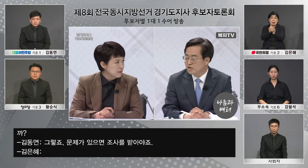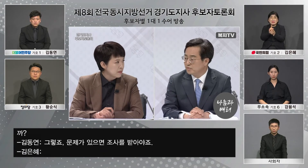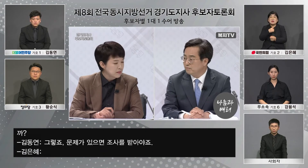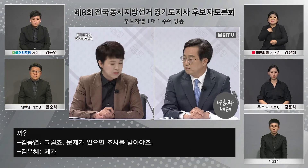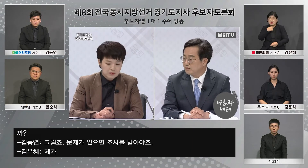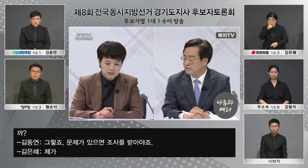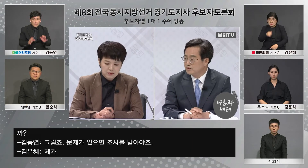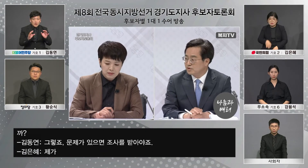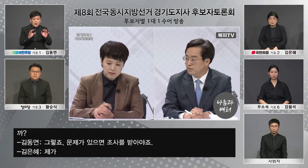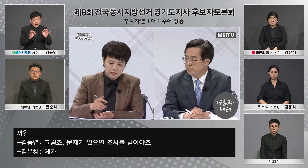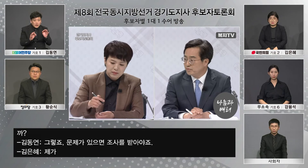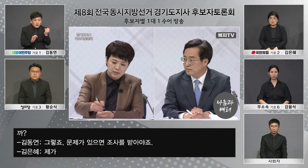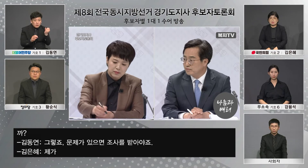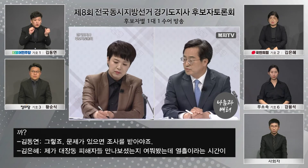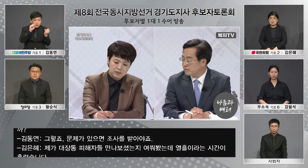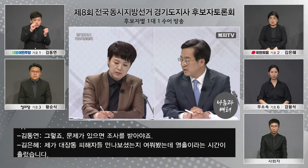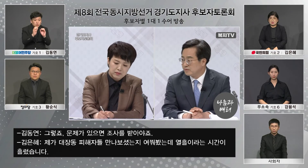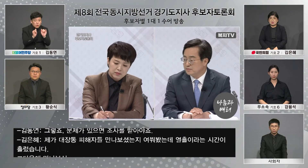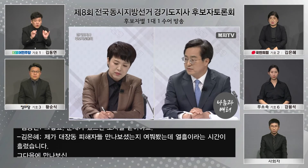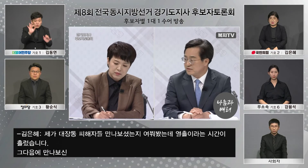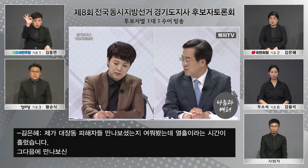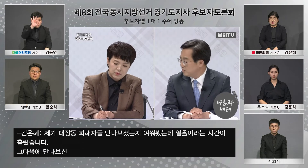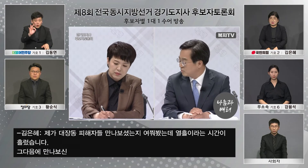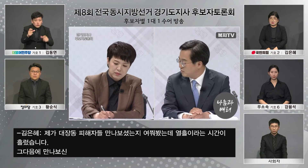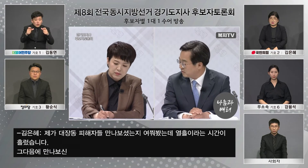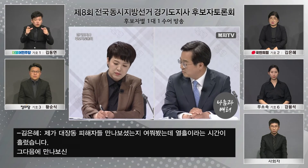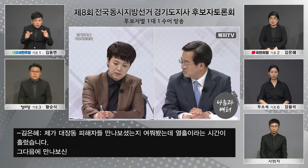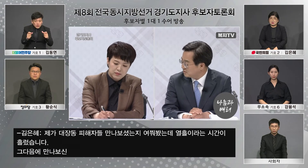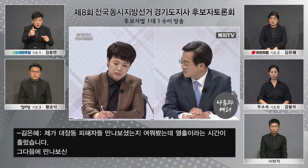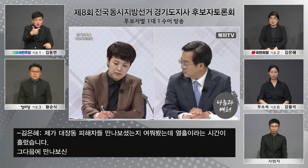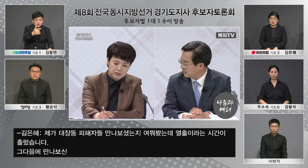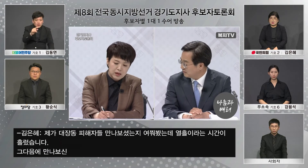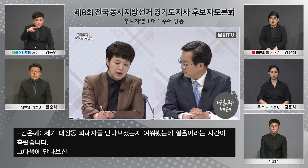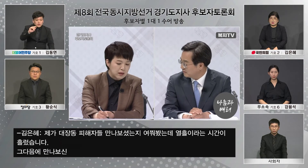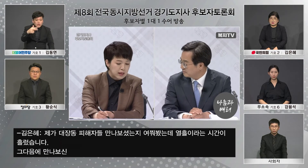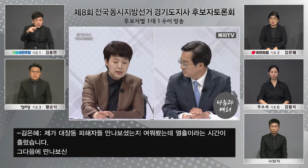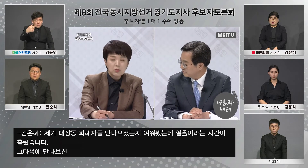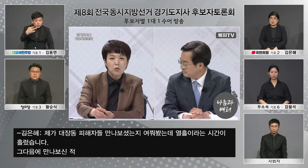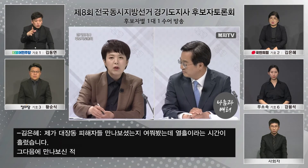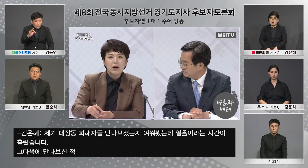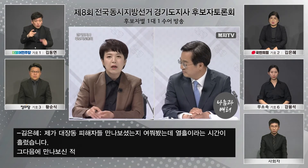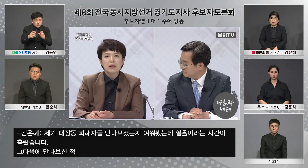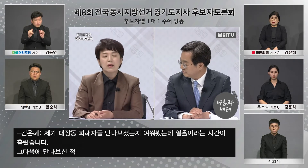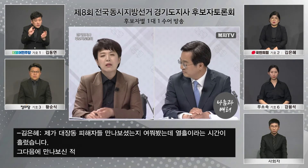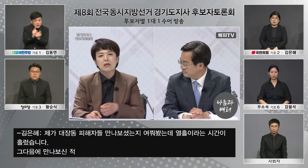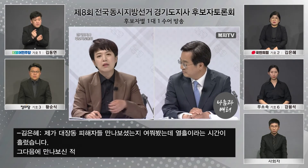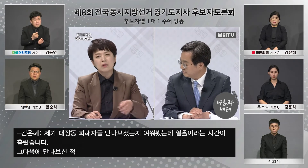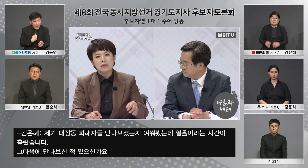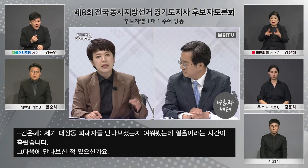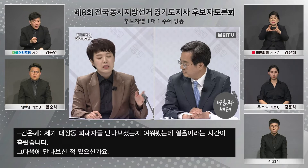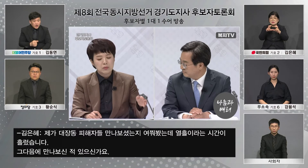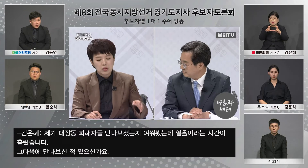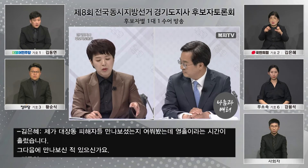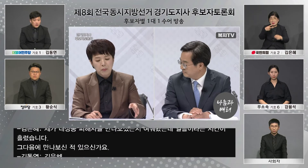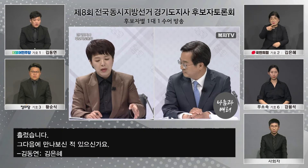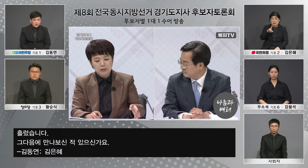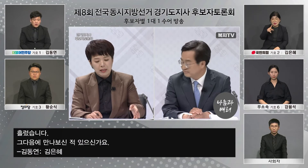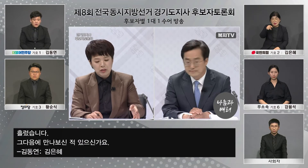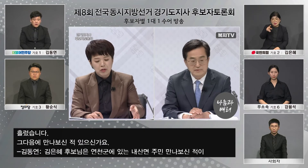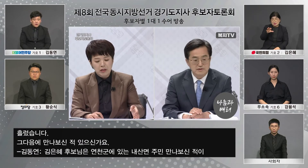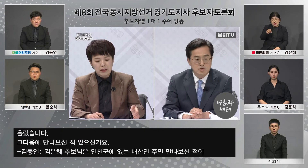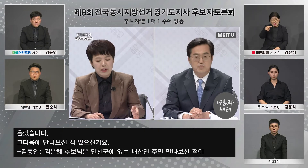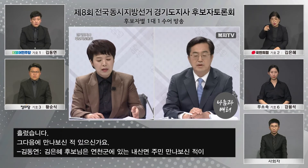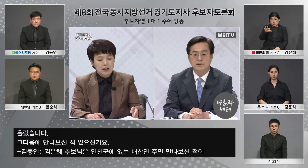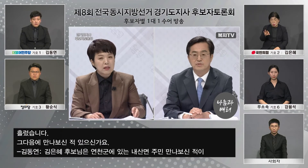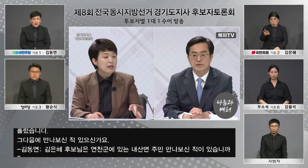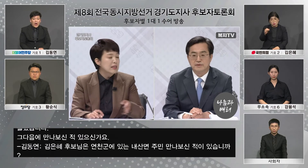김은혜 의원님은 연천군에 있는 내산면 주민 만나보신 적 있습니까? 대장동과 제 질문을 회피하지